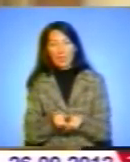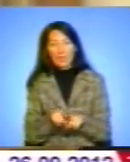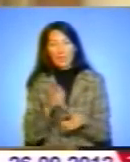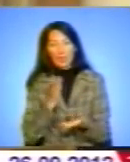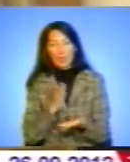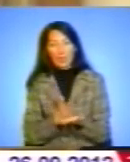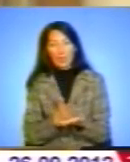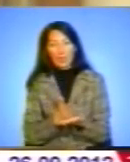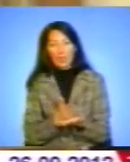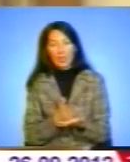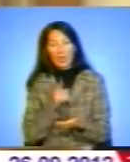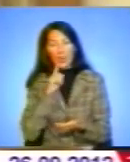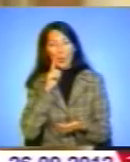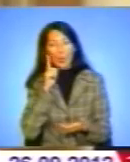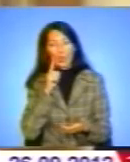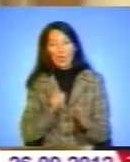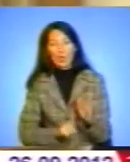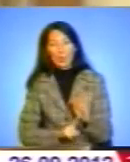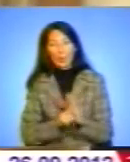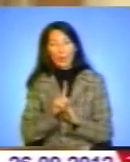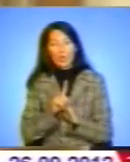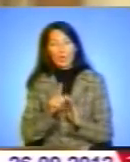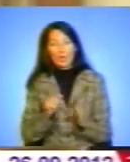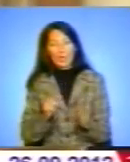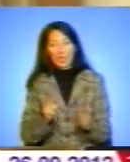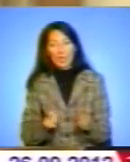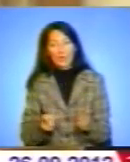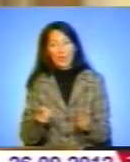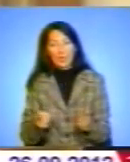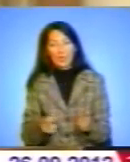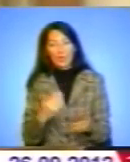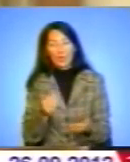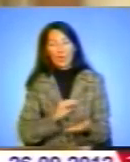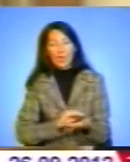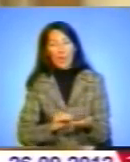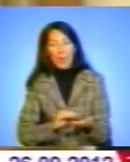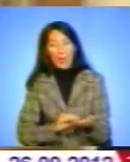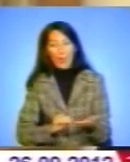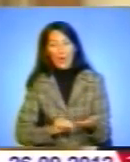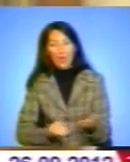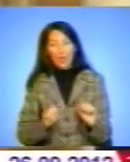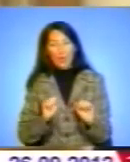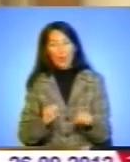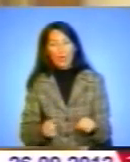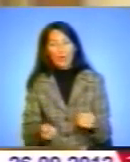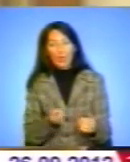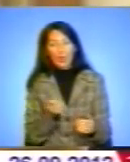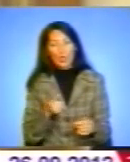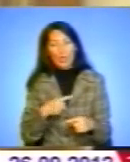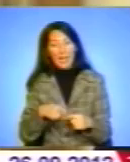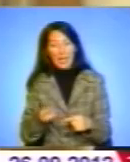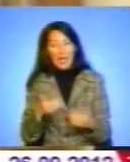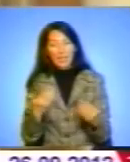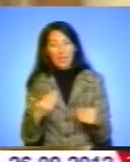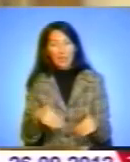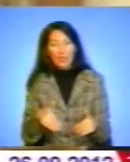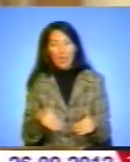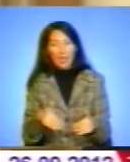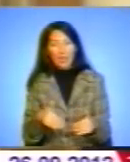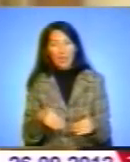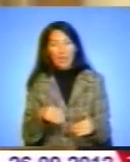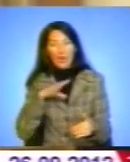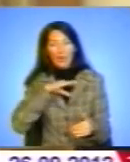є молоді початківці, вони пишуть, можливо, трохи інакше, вже в